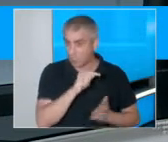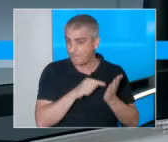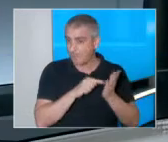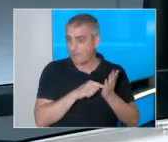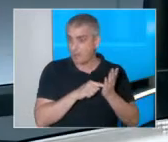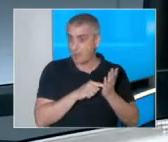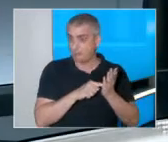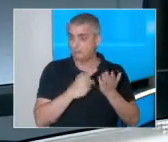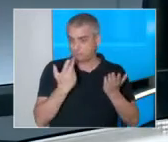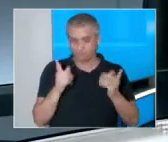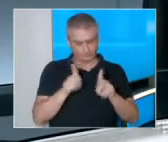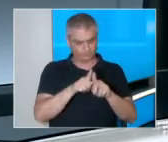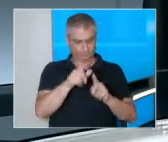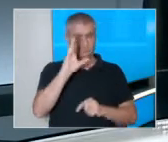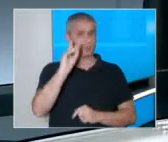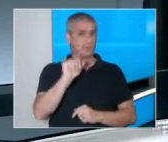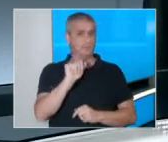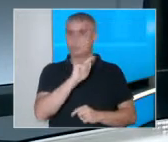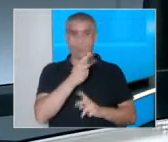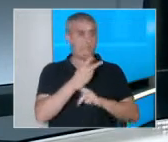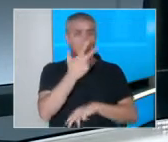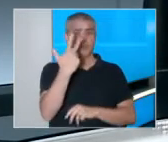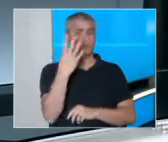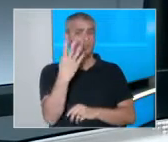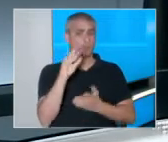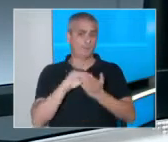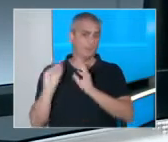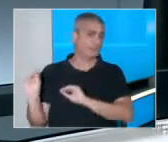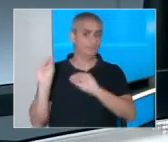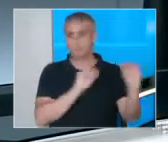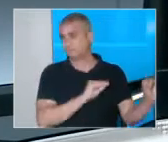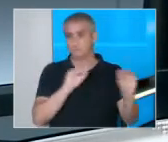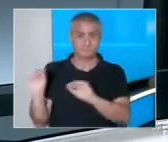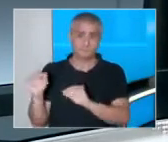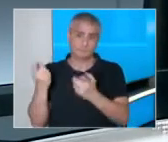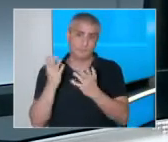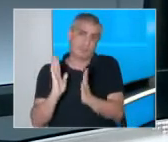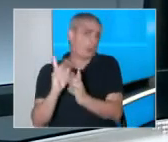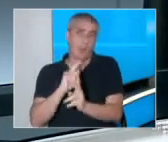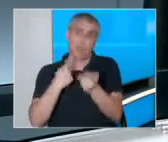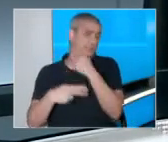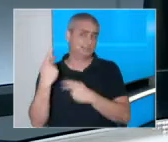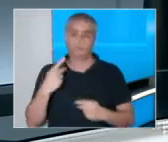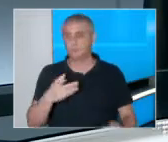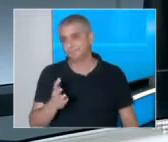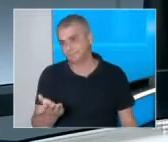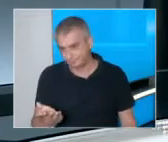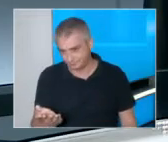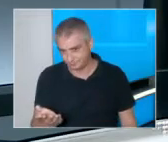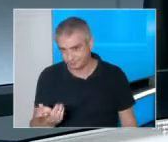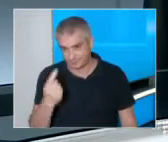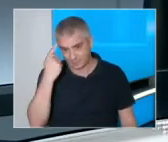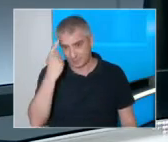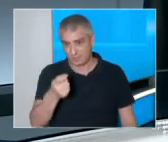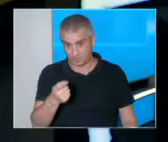בגלל הקולות האלו, כמו של דודי אמסלי, לא עברו 3-4 מנדטים מצד לצד, ובדרך הזאת הם לא יחזרו? אתה יודע, זה